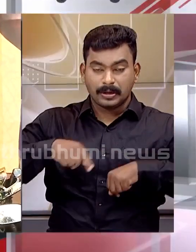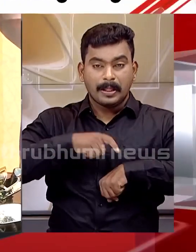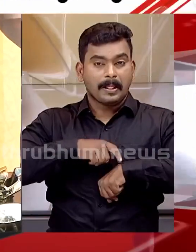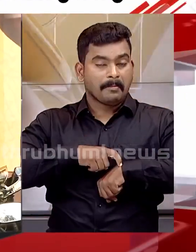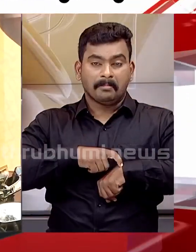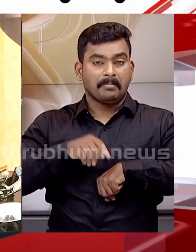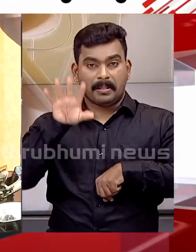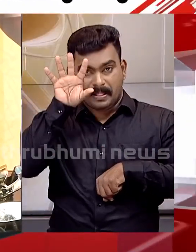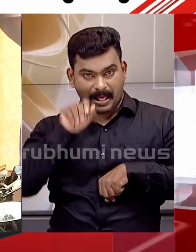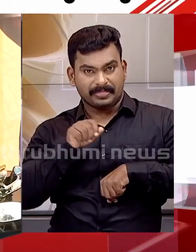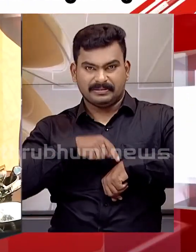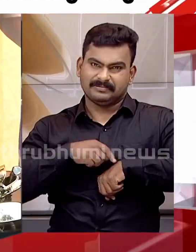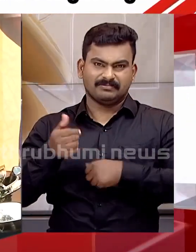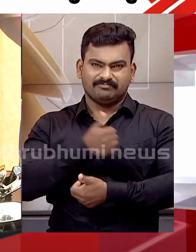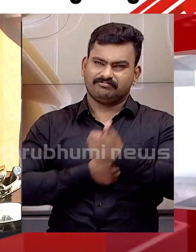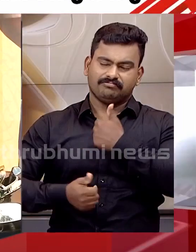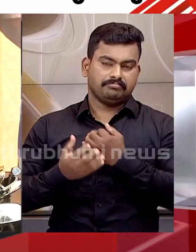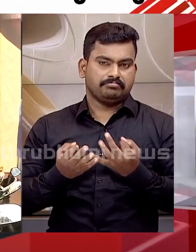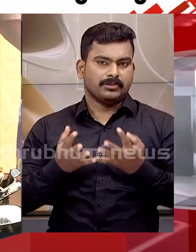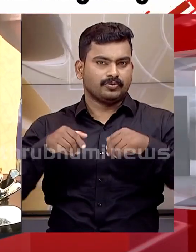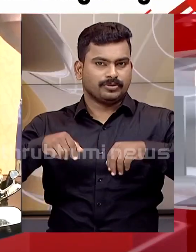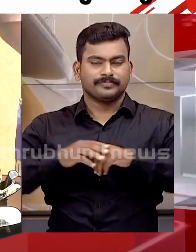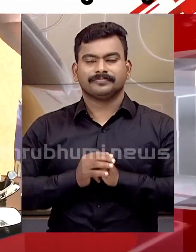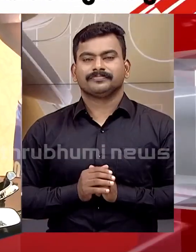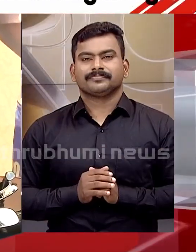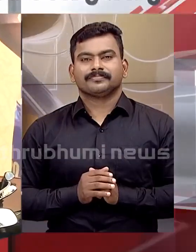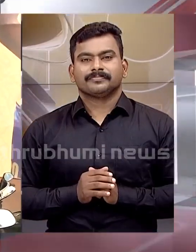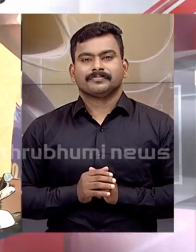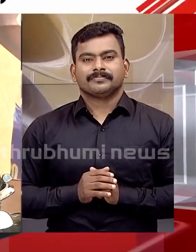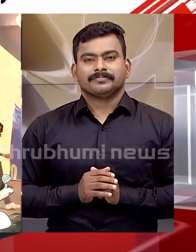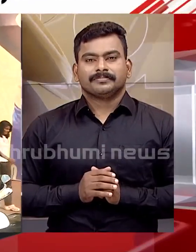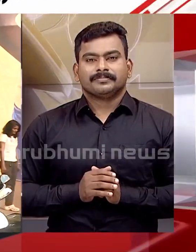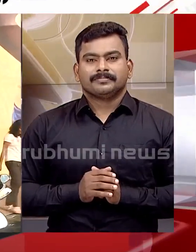കലൂർ നെഹ്റു സ്റ്റേഡിയത്തിൽ നിന്നും ക്യാമറമാൻ ജോയ്സ് സിയാറിനൊപ്പം ജയേഷ് പൂക്കോട്ടൂർ, മാതൃഭൂമി ന്യൂസ്.